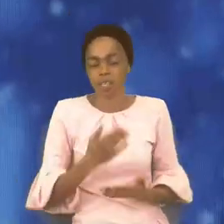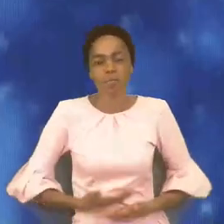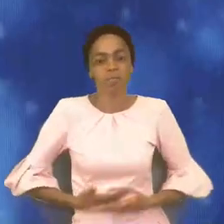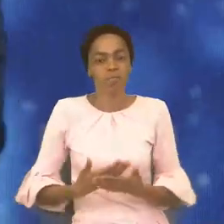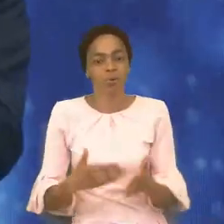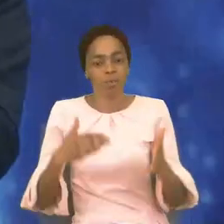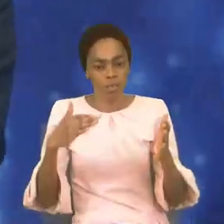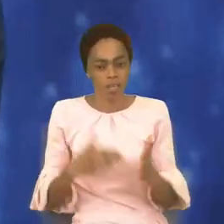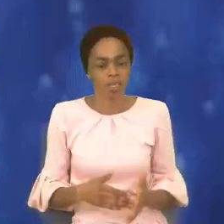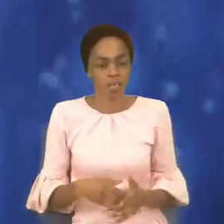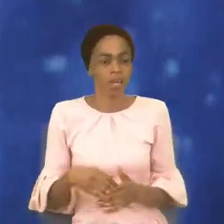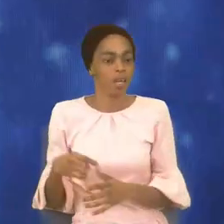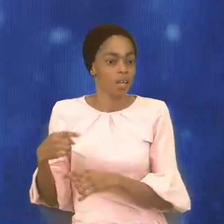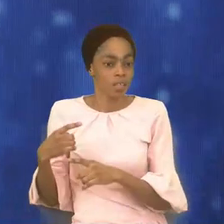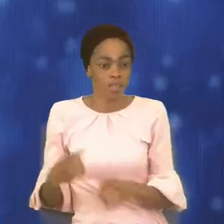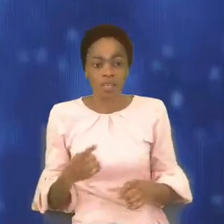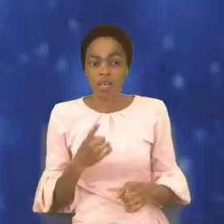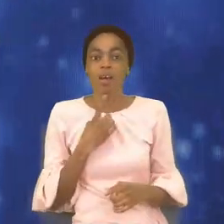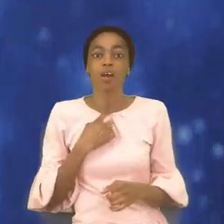dit,